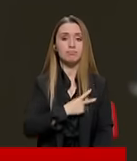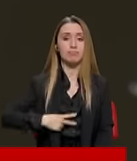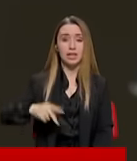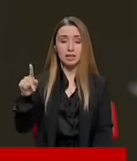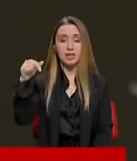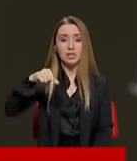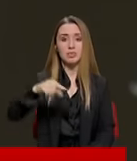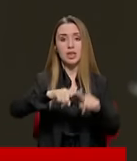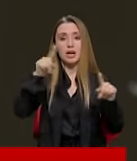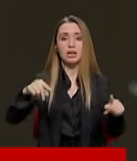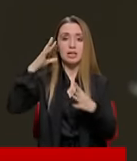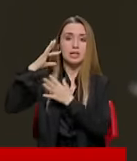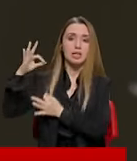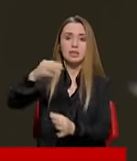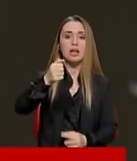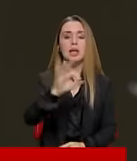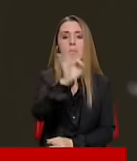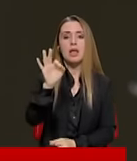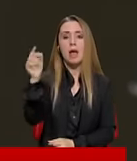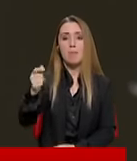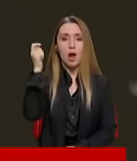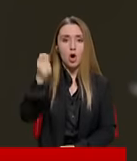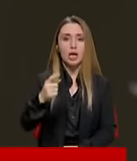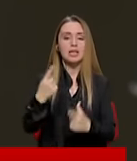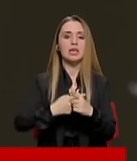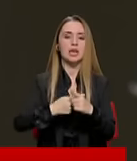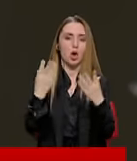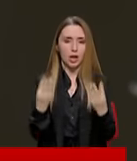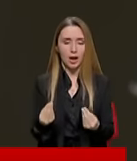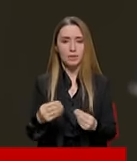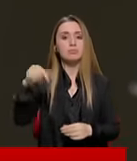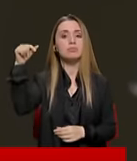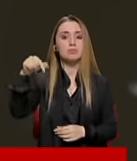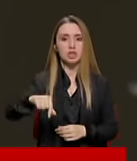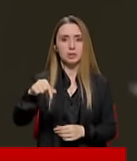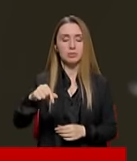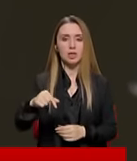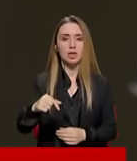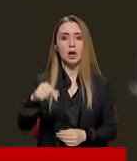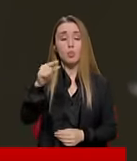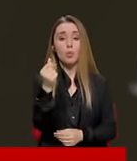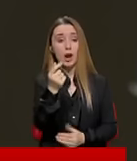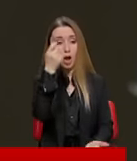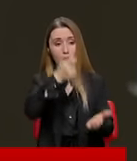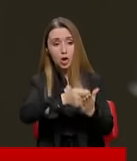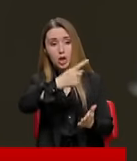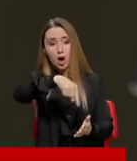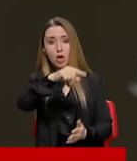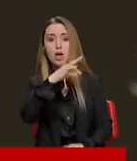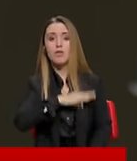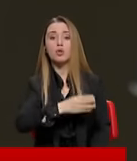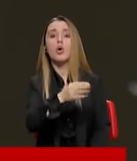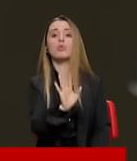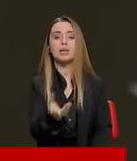bugüne kadar o insanlara 6 milyar lira para ödendi kira parası olarak şimdi Ödediğimiz para Onların da işine